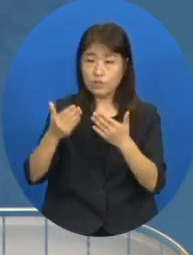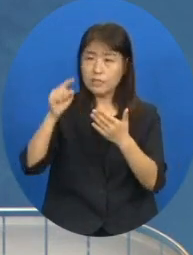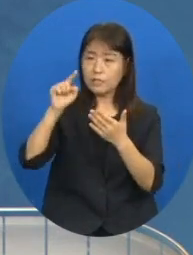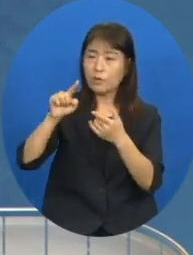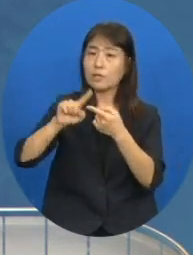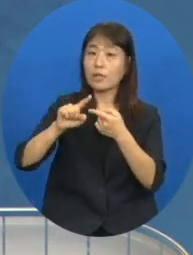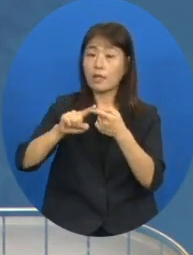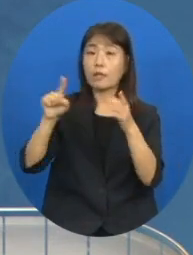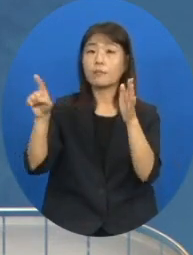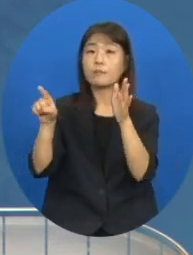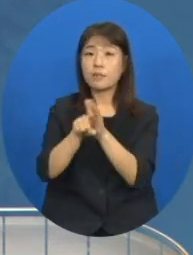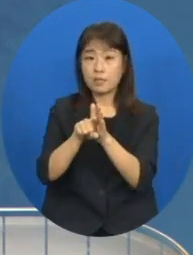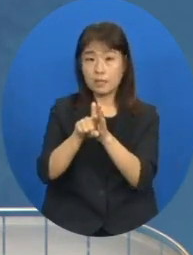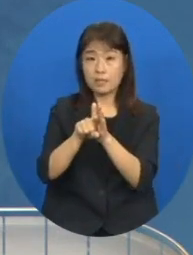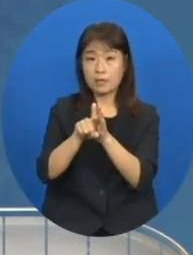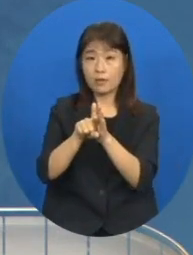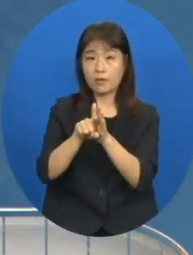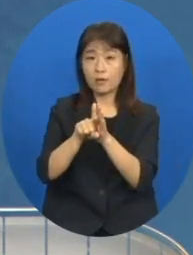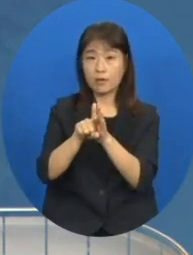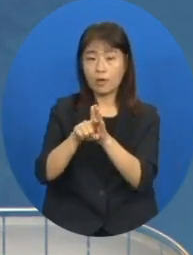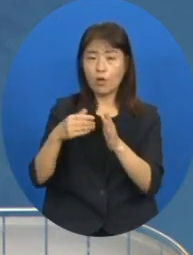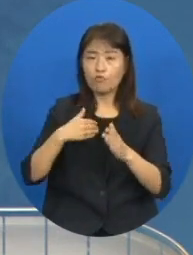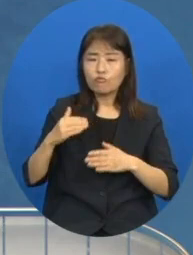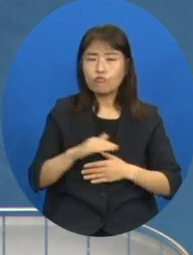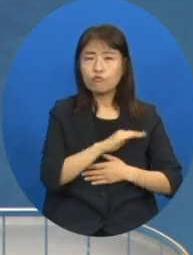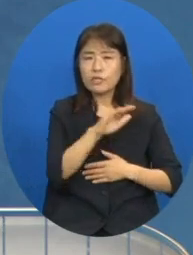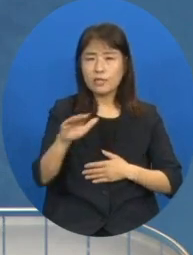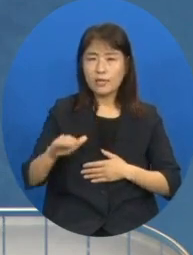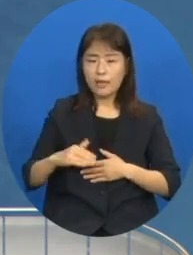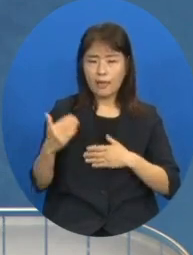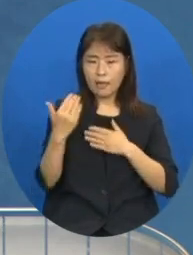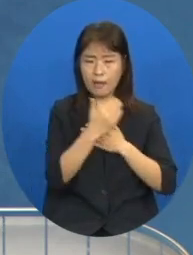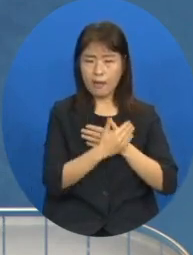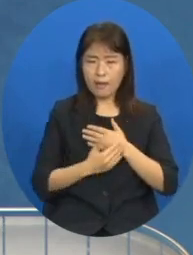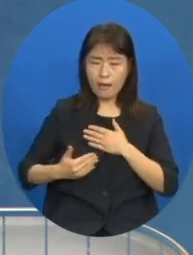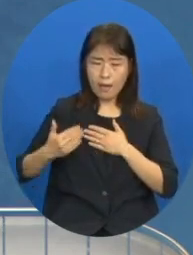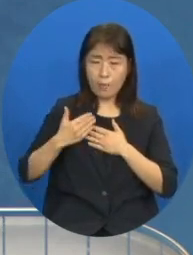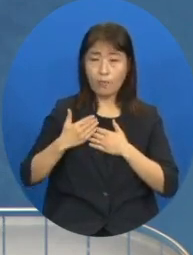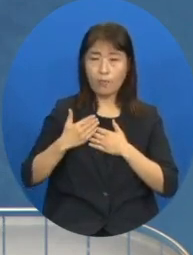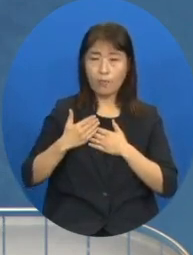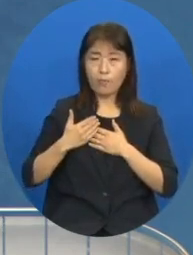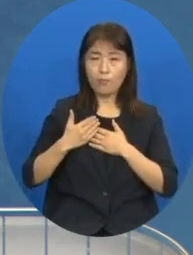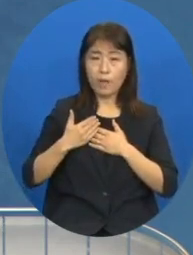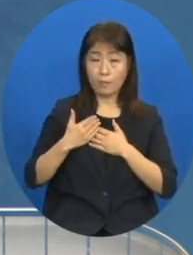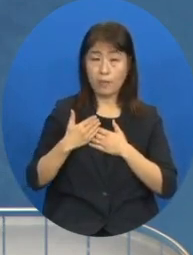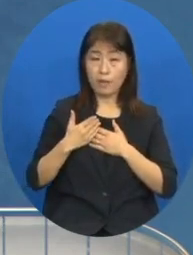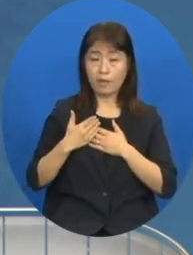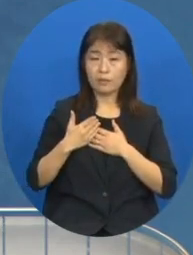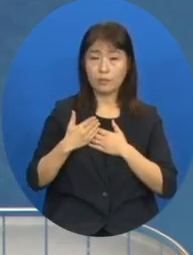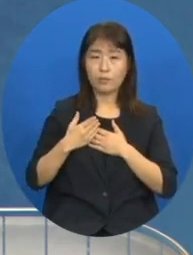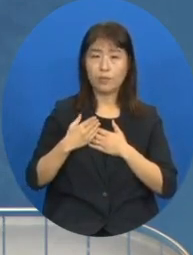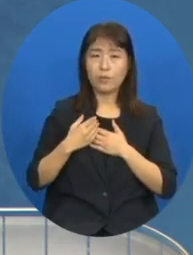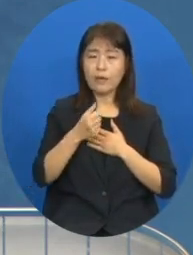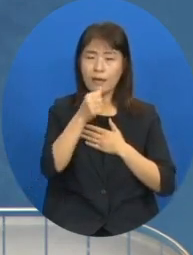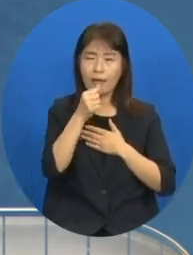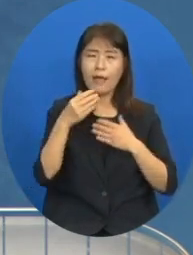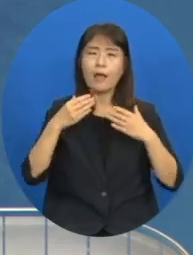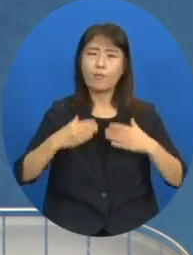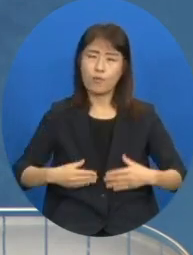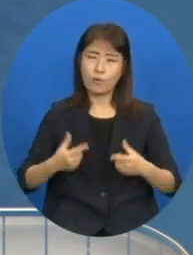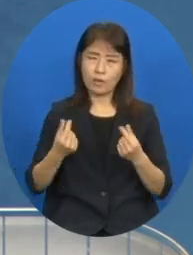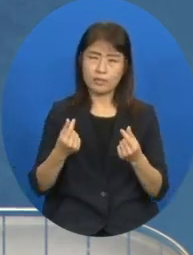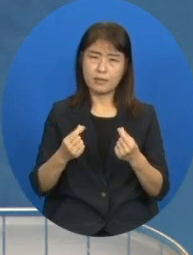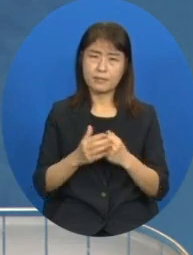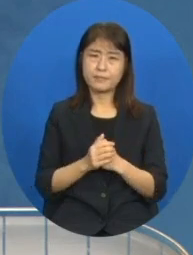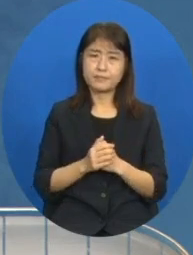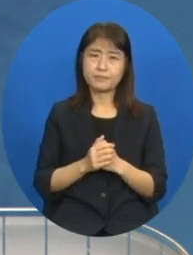믿는 것이 우리의 갑옷이고 방패라는 거예요. 때때로는 믿어지지 않을 때가